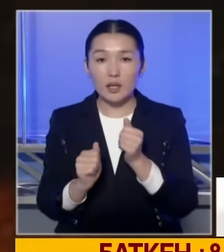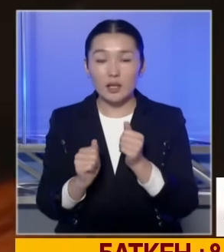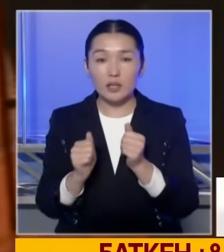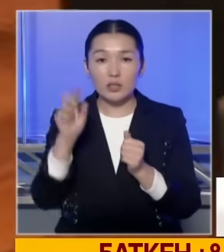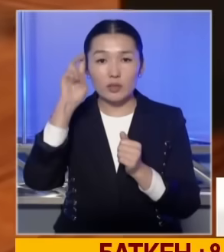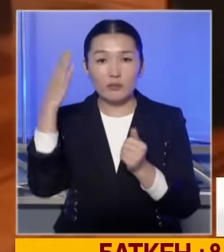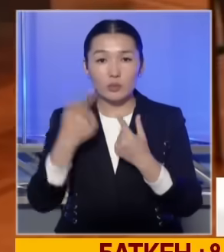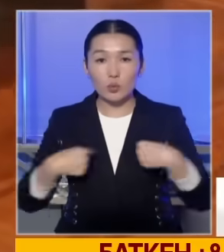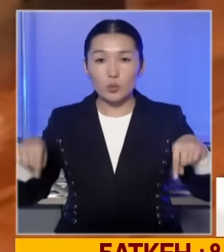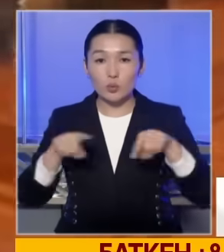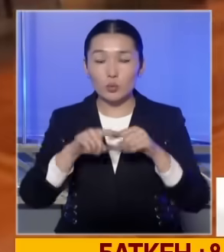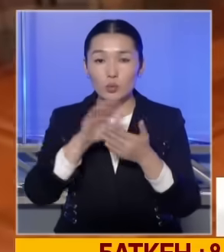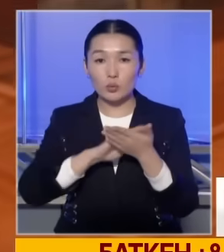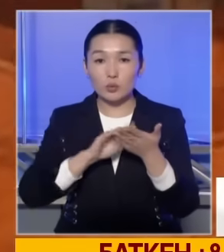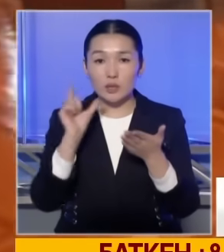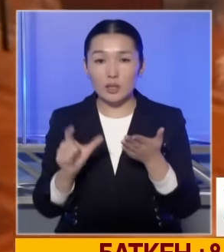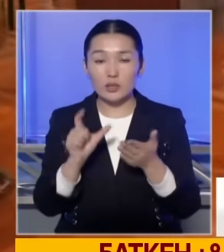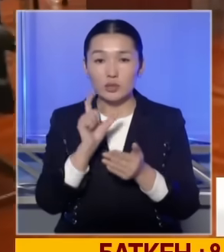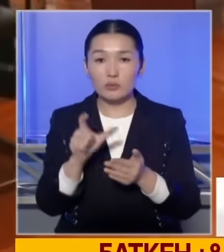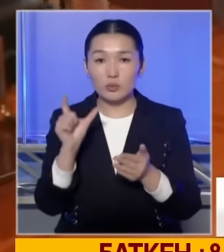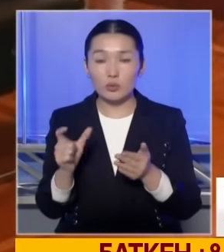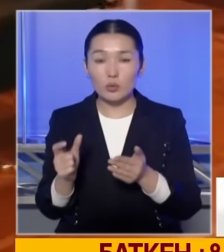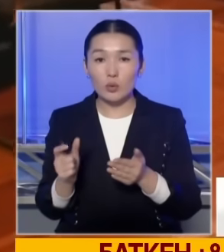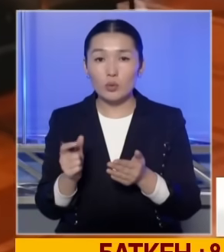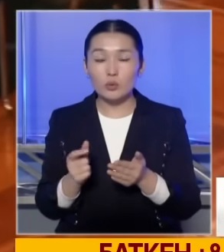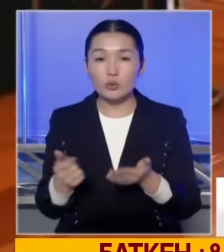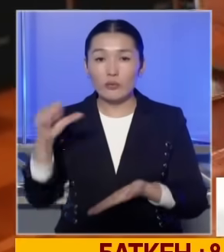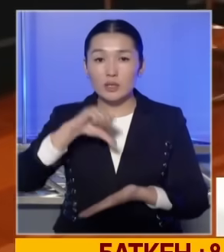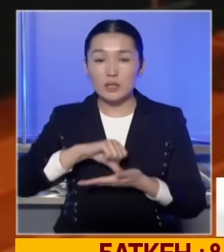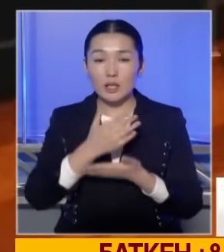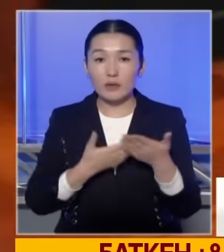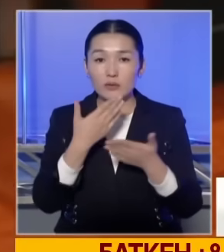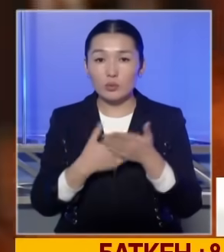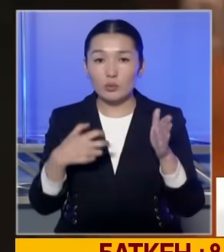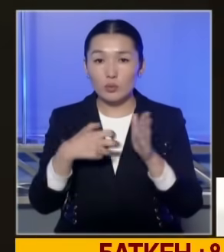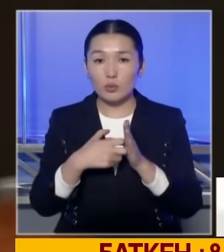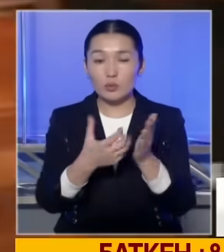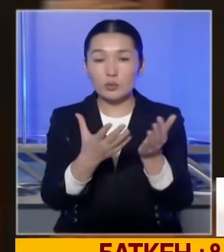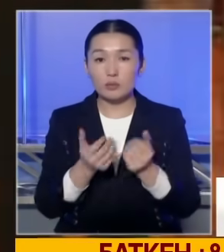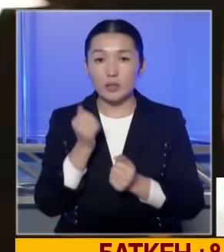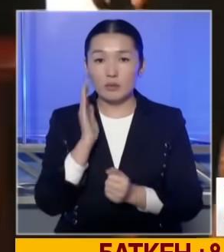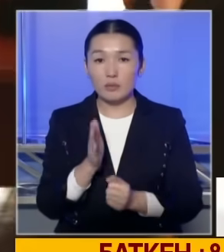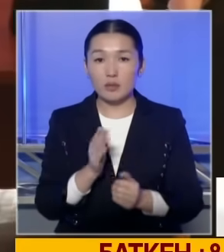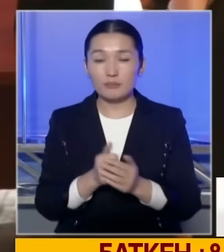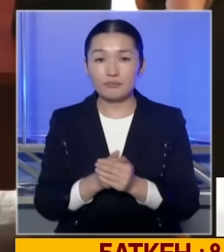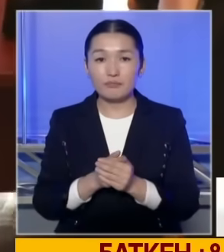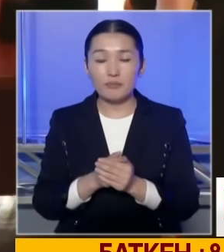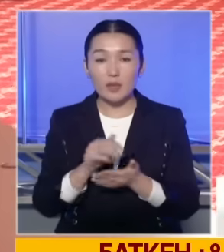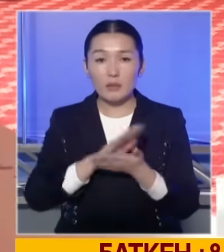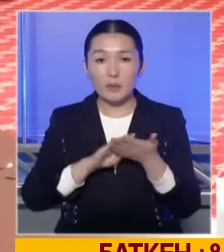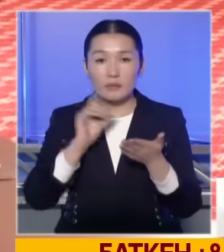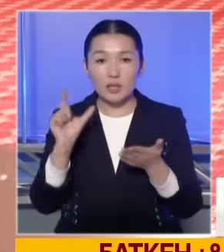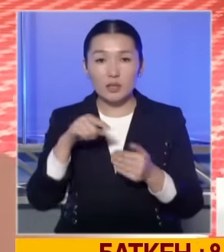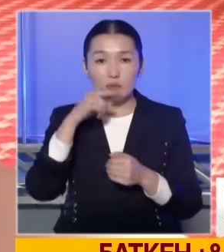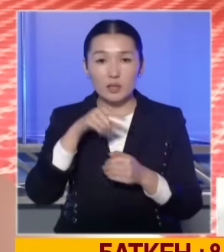мекеменин катчылыгы делегаттардан түшкөн сунуш, пикир, кайрылууларды кат түрүндө кабыл алат. Мамлекеттик катчы белгилегенде